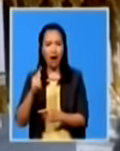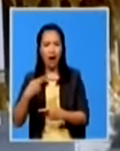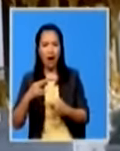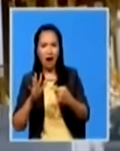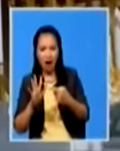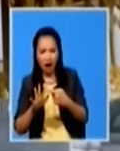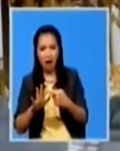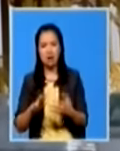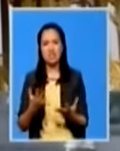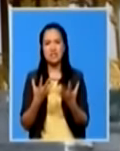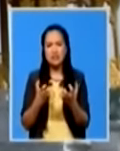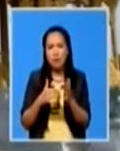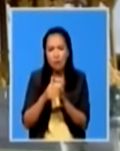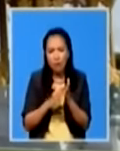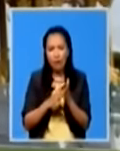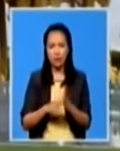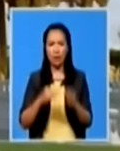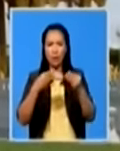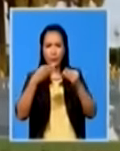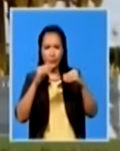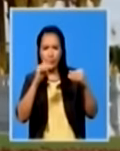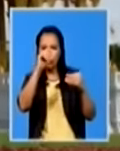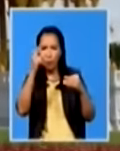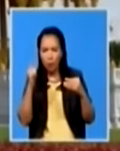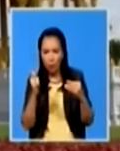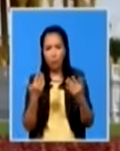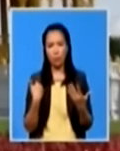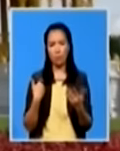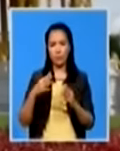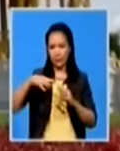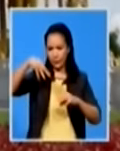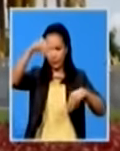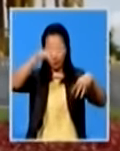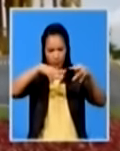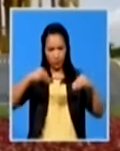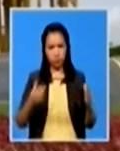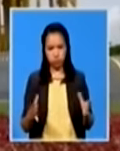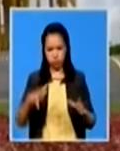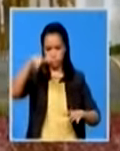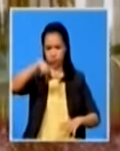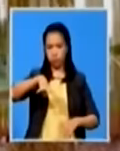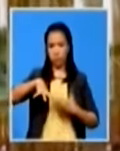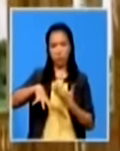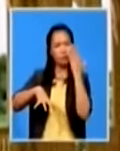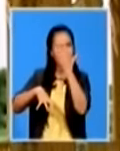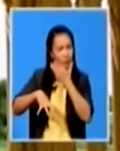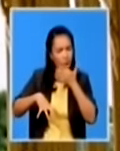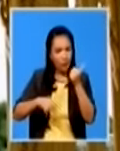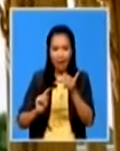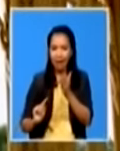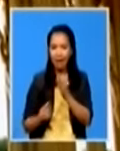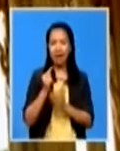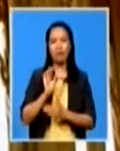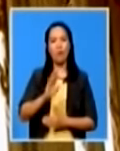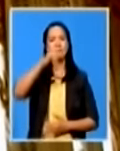กและตกแต่งด้วยจิตรกรรมในส่วนต่างๆทั้งเรือนยอดถือเป็นอาคารโลหะทั้งหลังและเป็นหลังแรกของไท